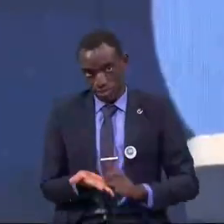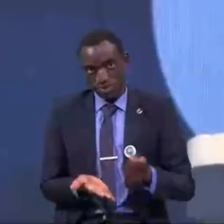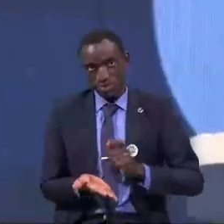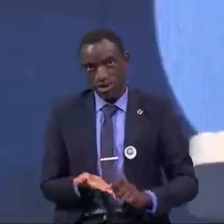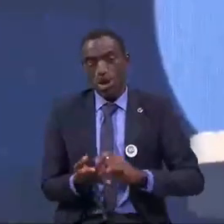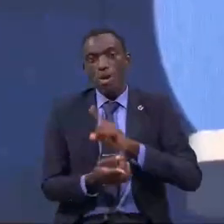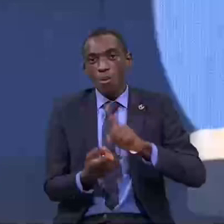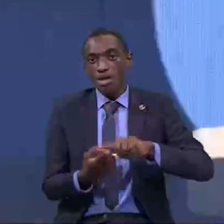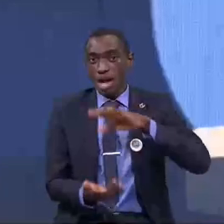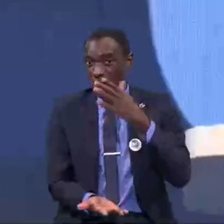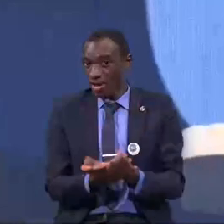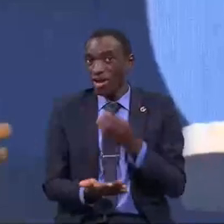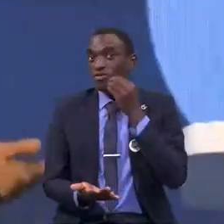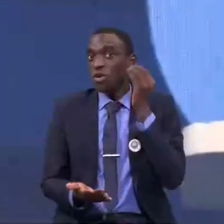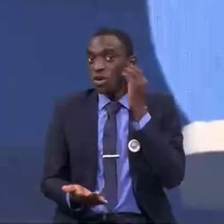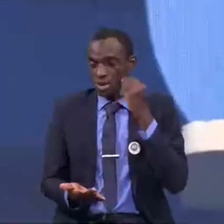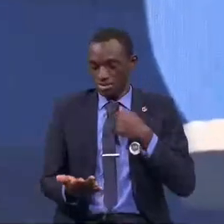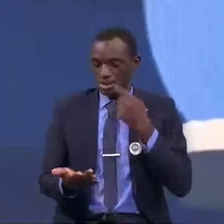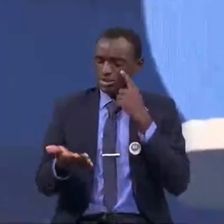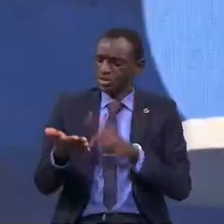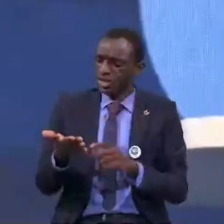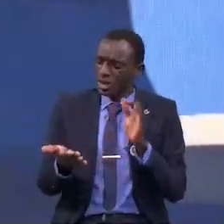retournais à la maison,